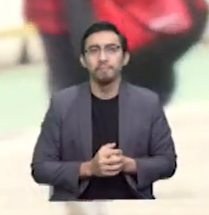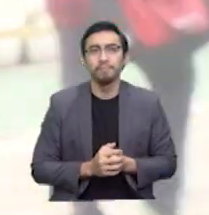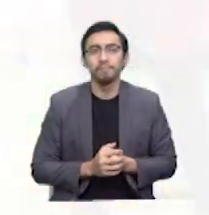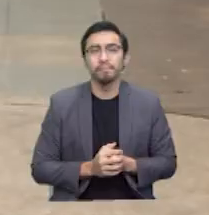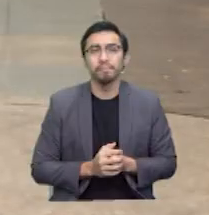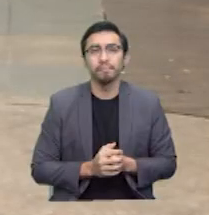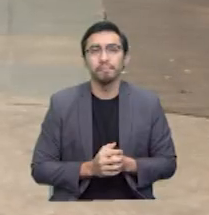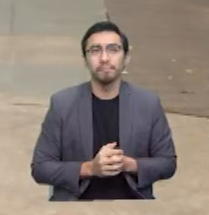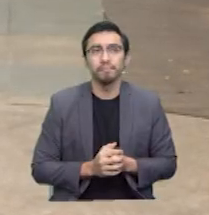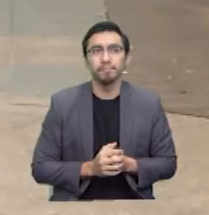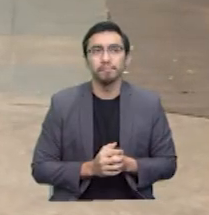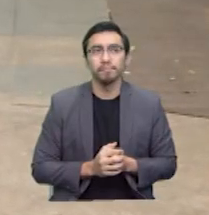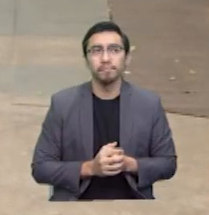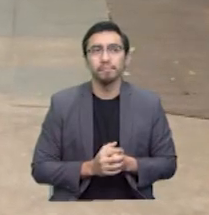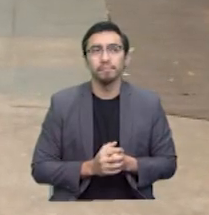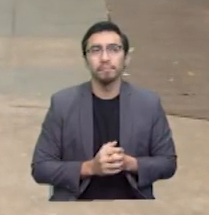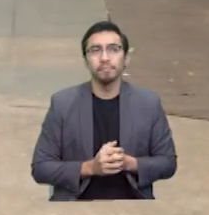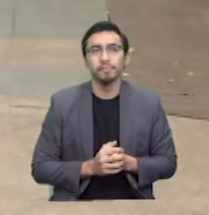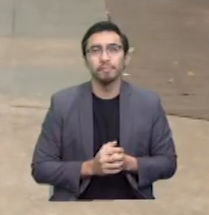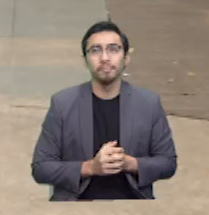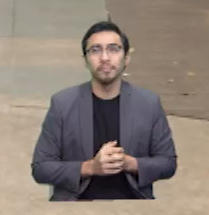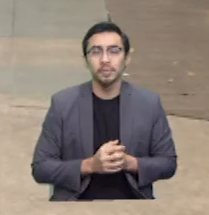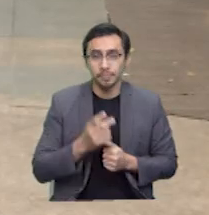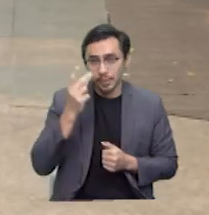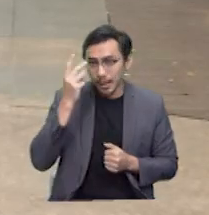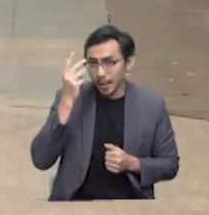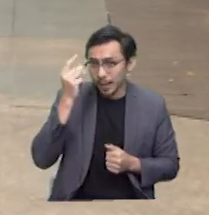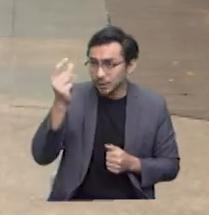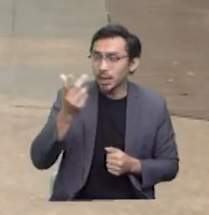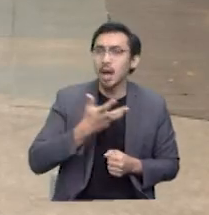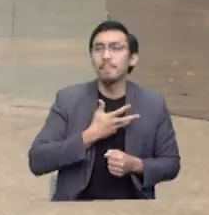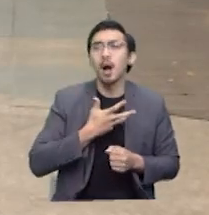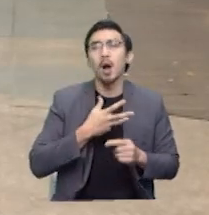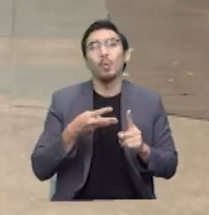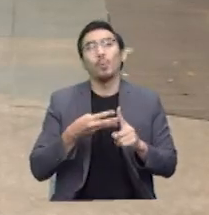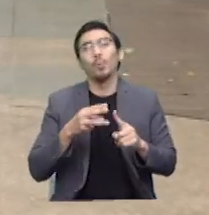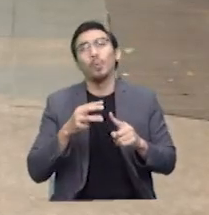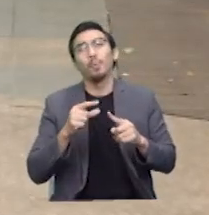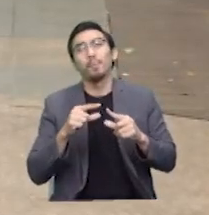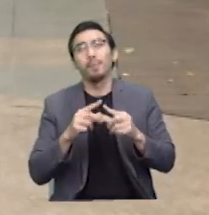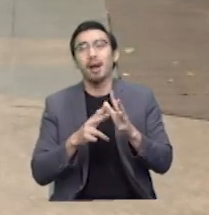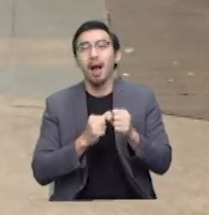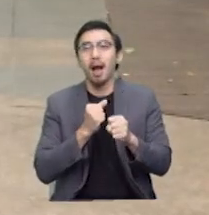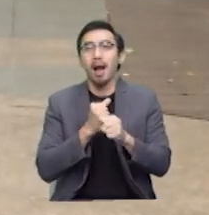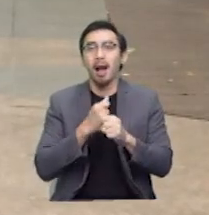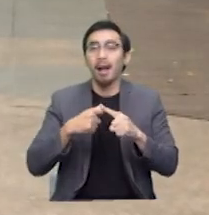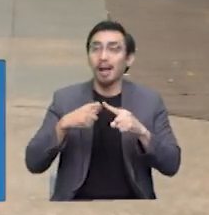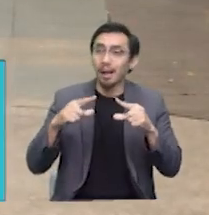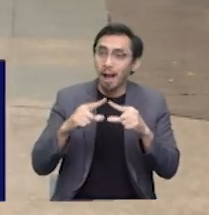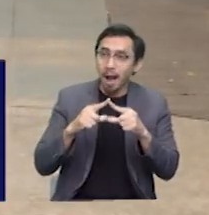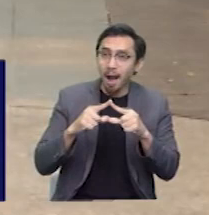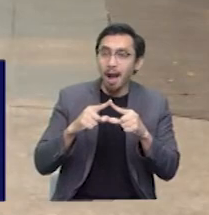Bekasi, Cibun. Rencananya sih mau ke Bangka Belitung atau Palembang, sekalian jenguk orang tua